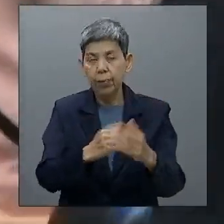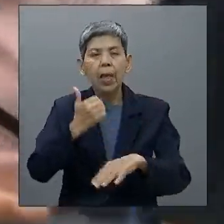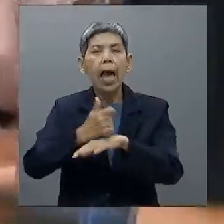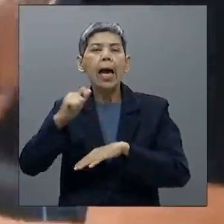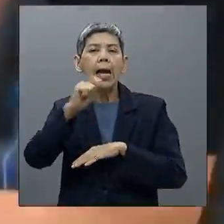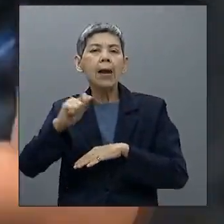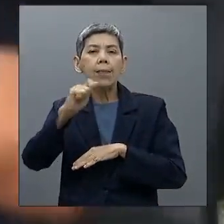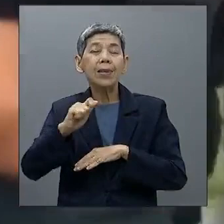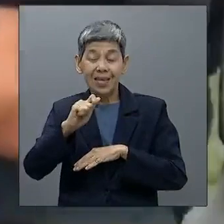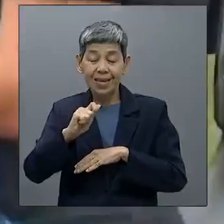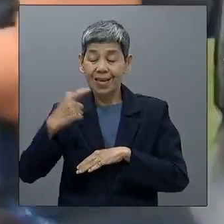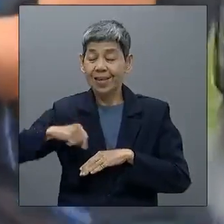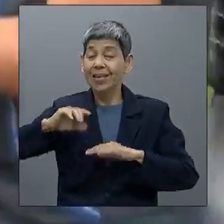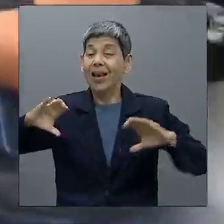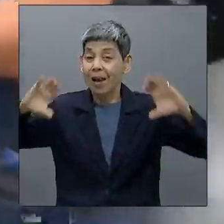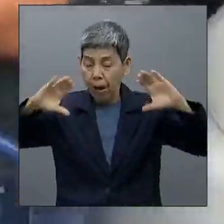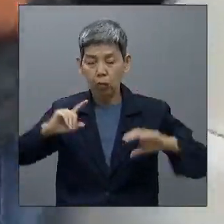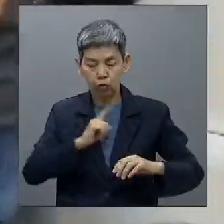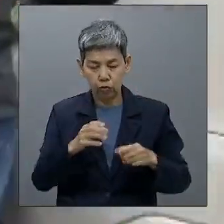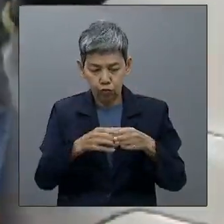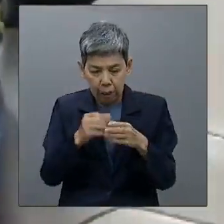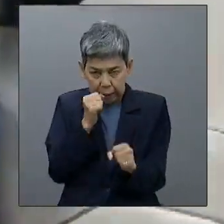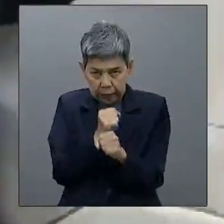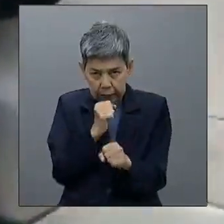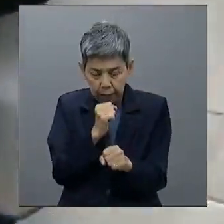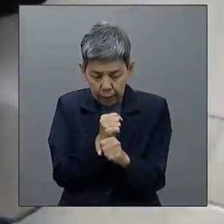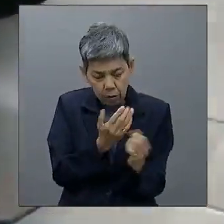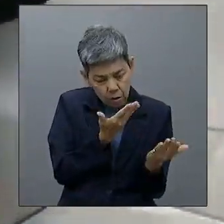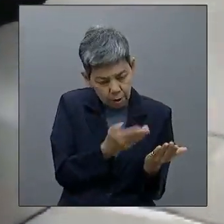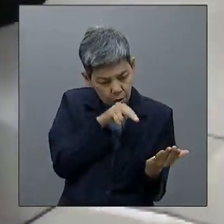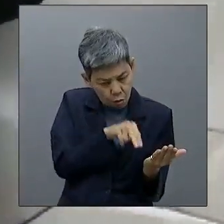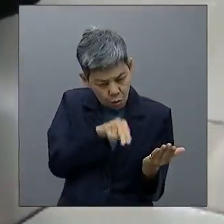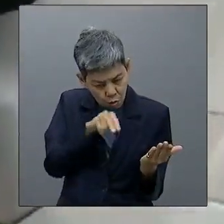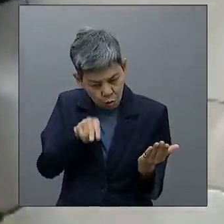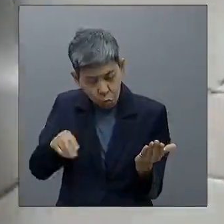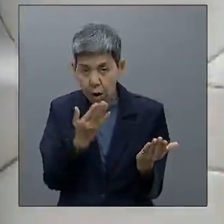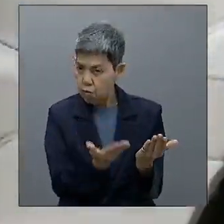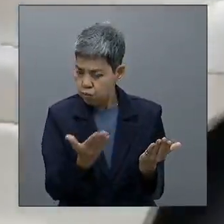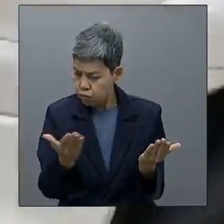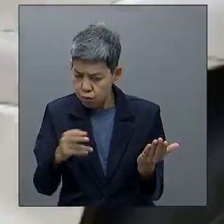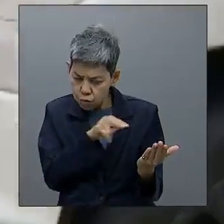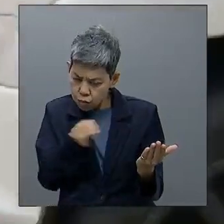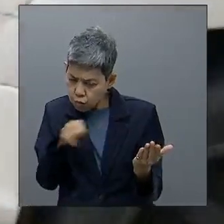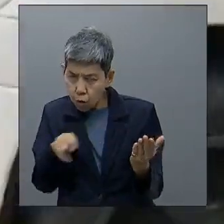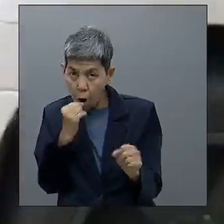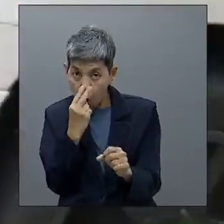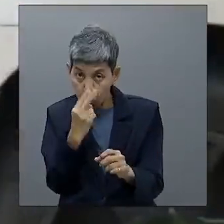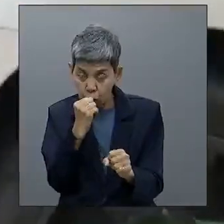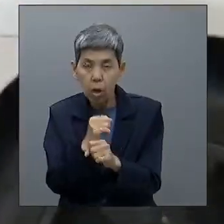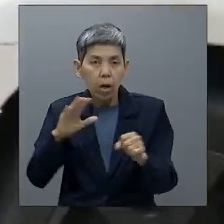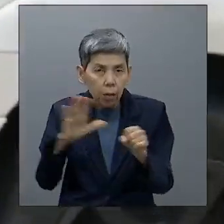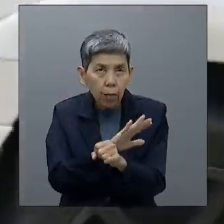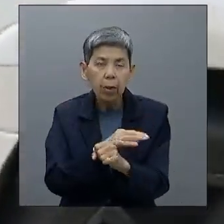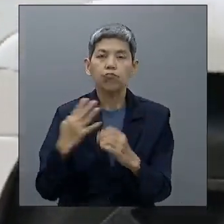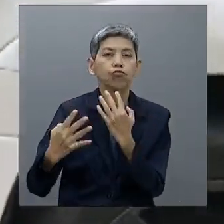อัยการสำนักงานคดีอาญาก็จะตั้งคณะทำงานขึ้นมาค่ะเพื่อที่จะมาตรวจสอบสำนวนให้ทันกับระยะเวลาครบกำหนด